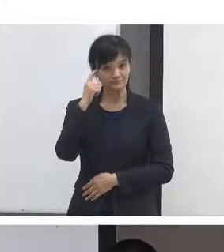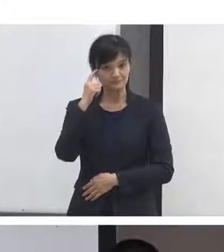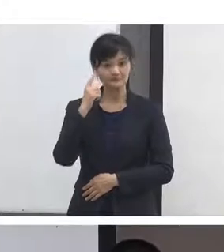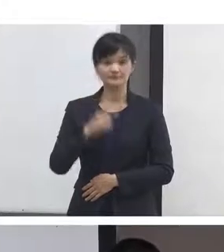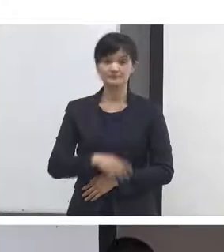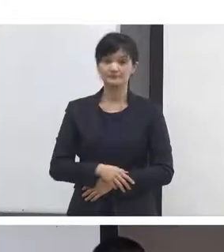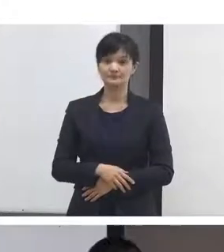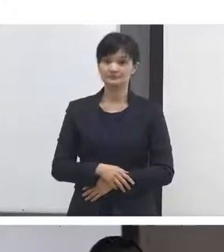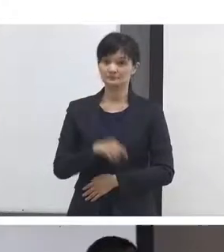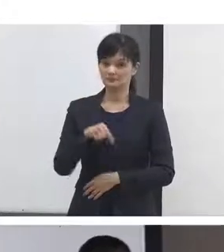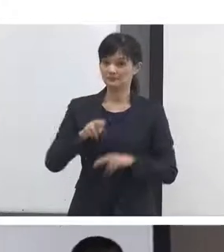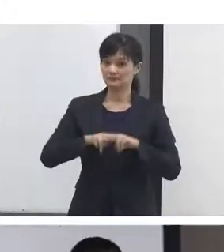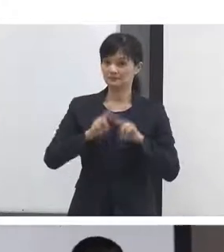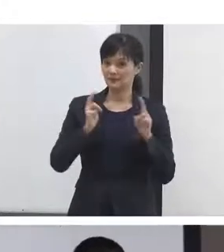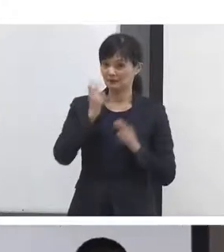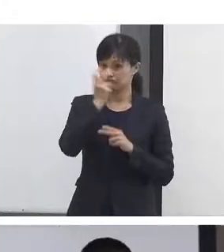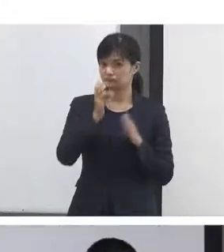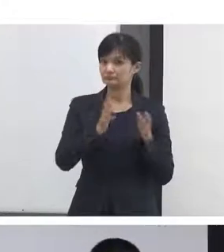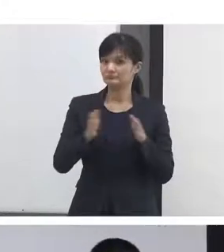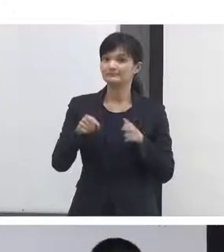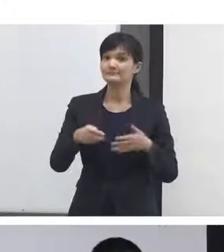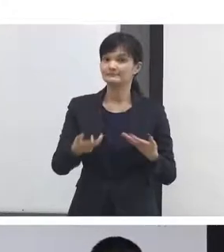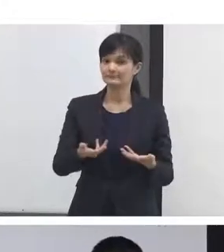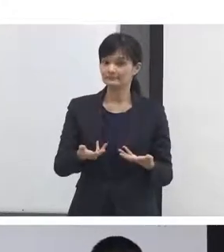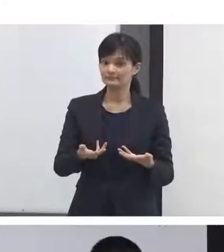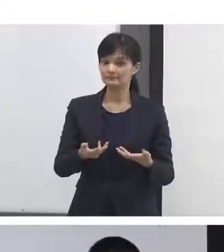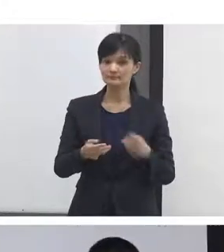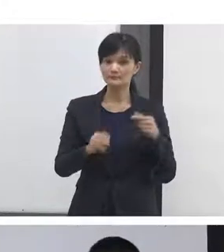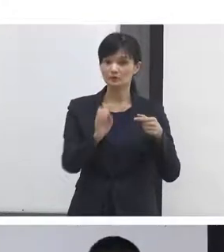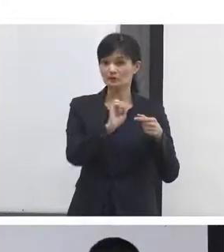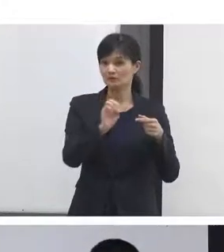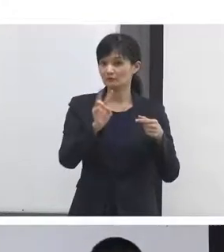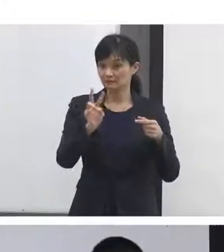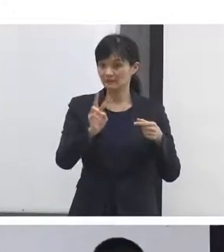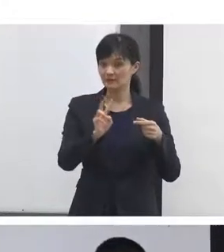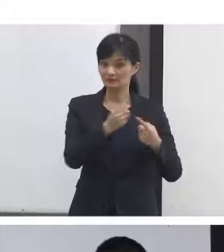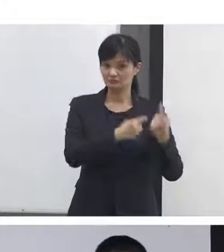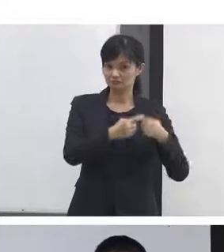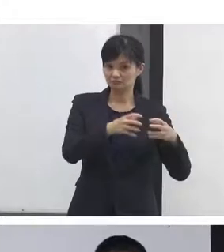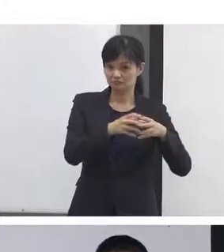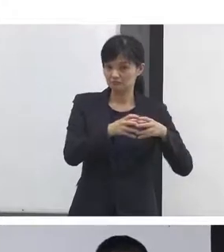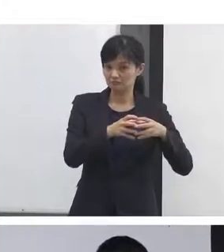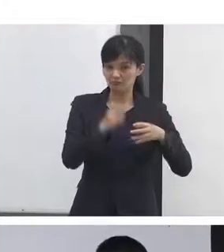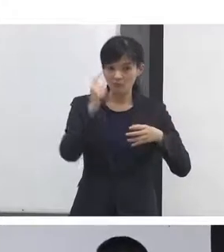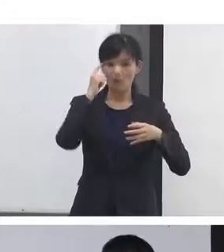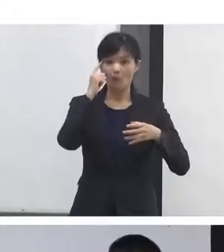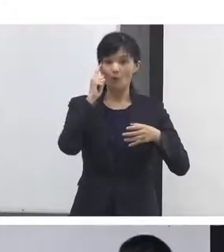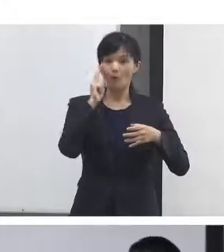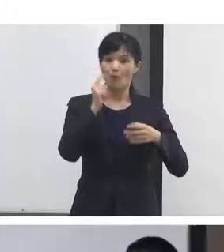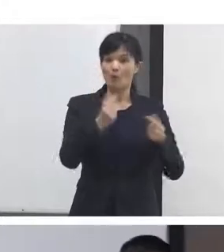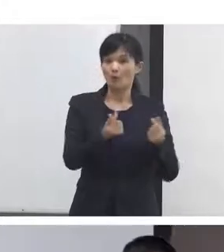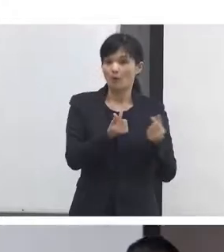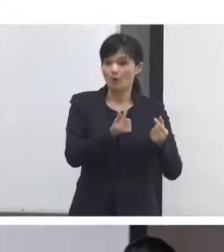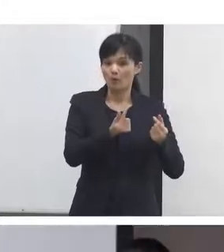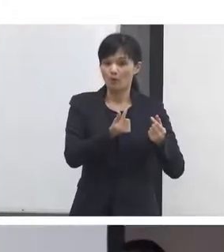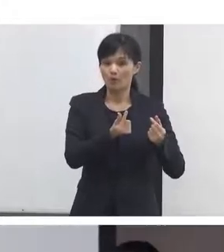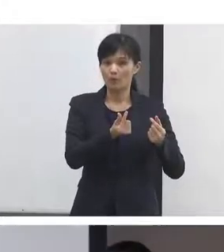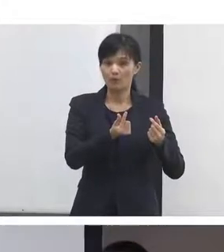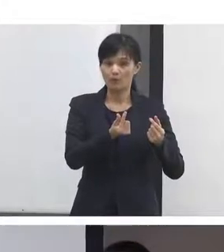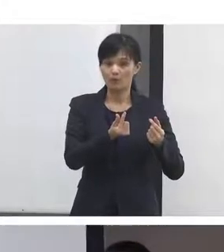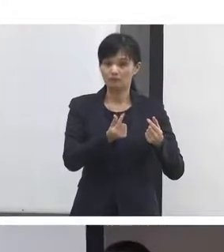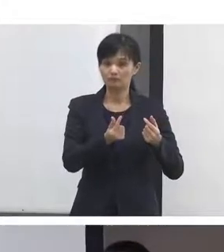们在想的这个开放治理的事情呢，其实并不是只有 GNV 的参与者在想或是感受到相似的情绪。其